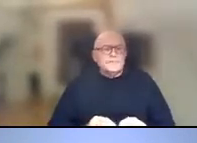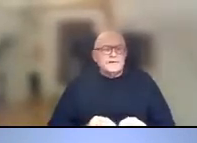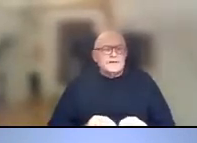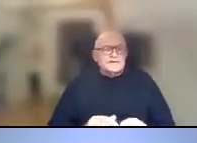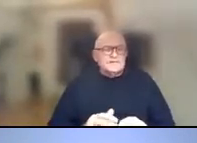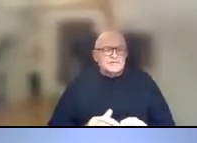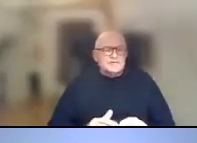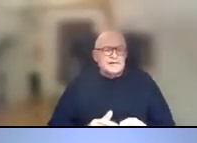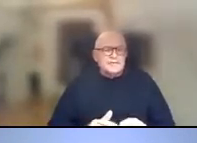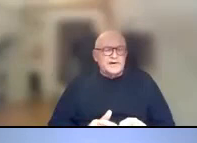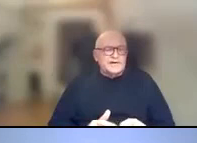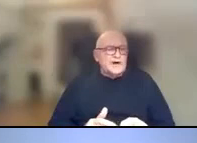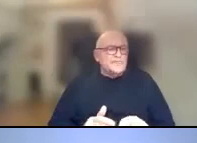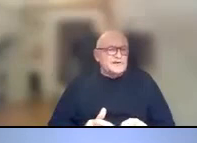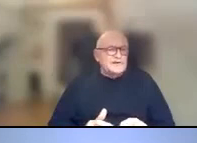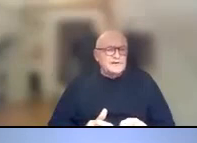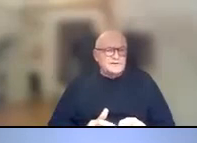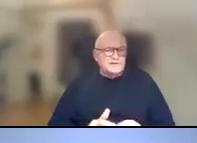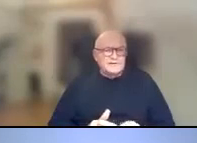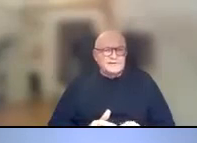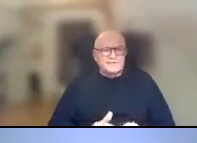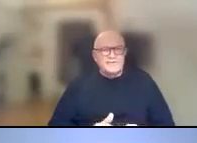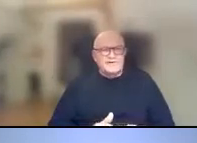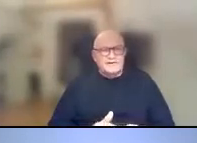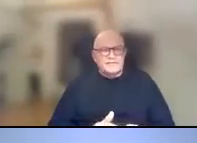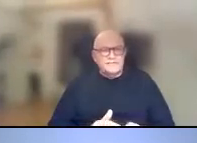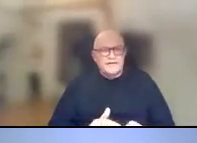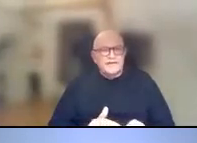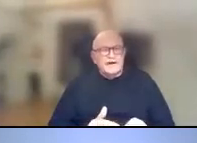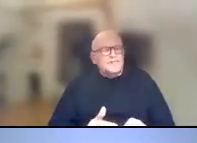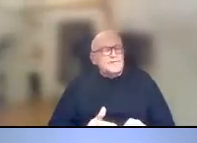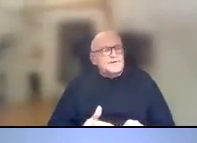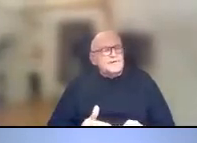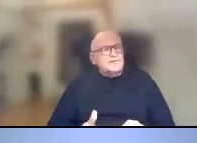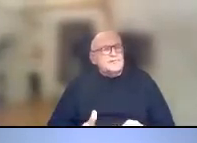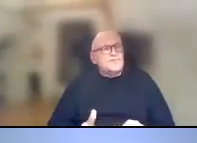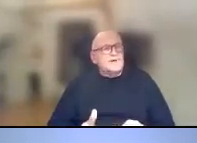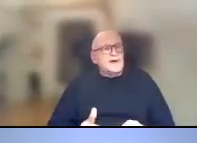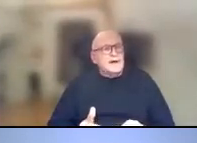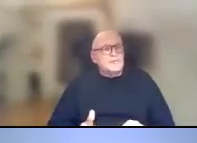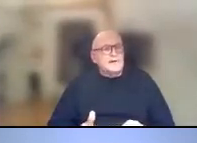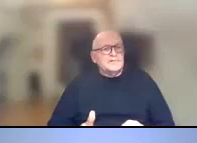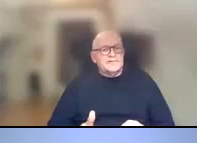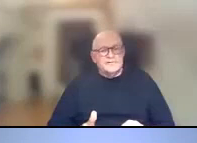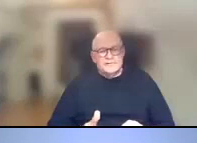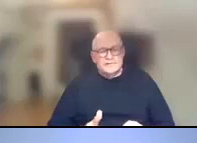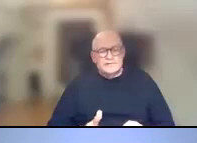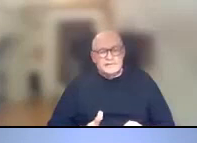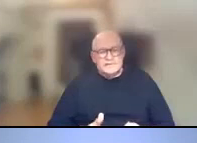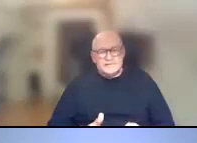den institutionellen Bereich, auf Kliniken in diesem Falle. Also ich rede nicht über